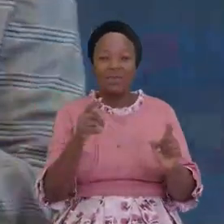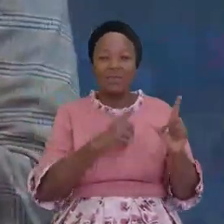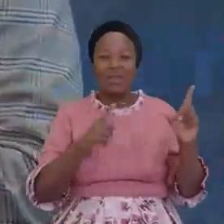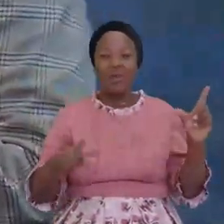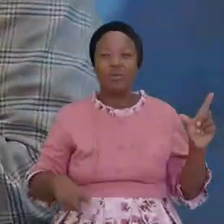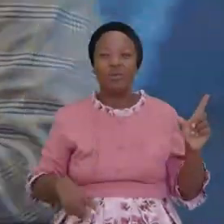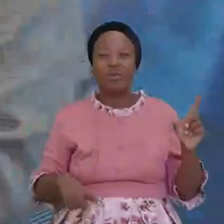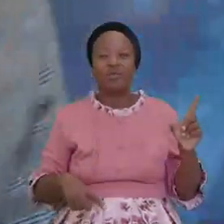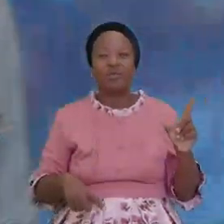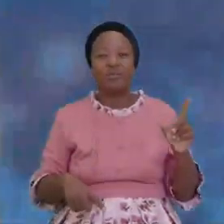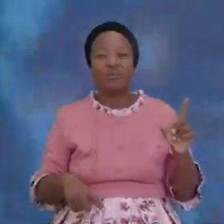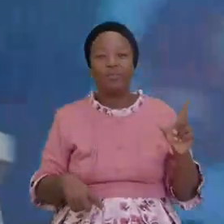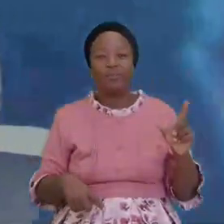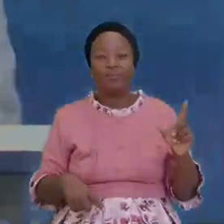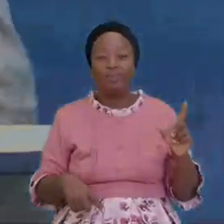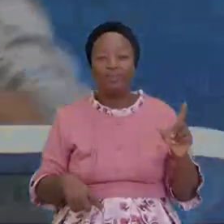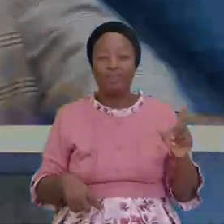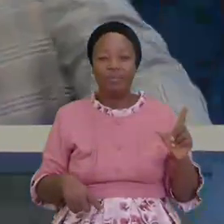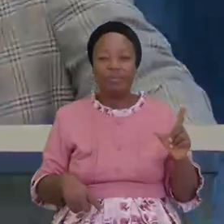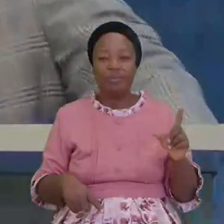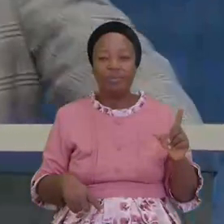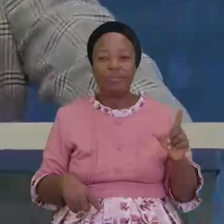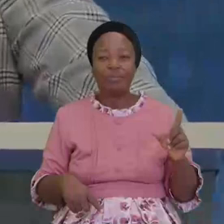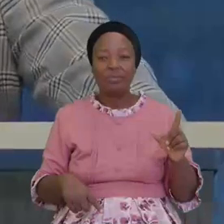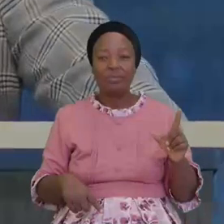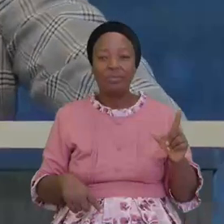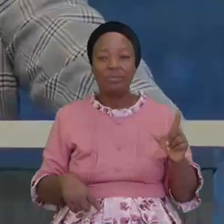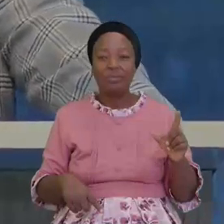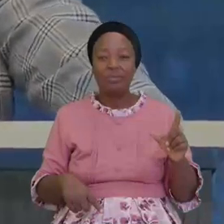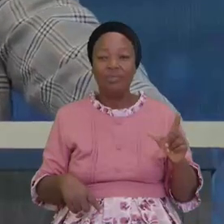Quel jour glorieux d'avoir le salut du Seigneur.